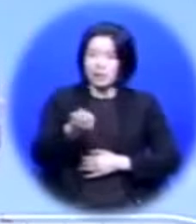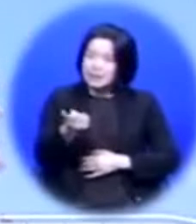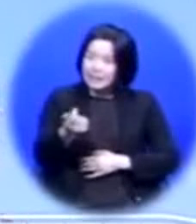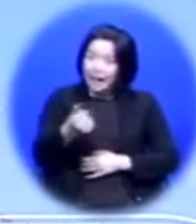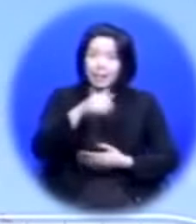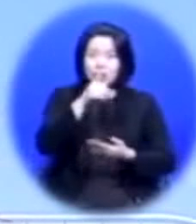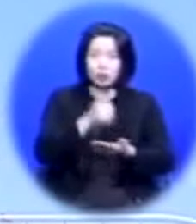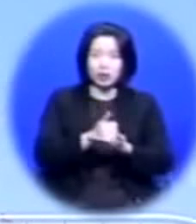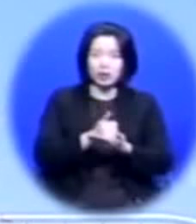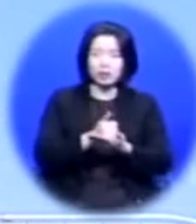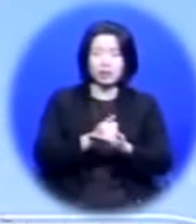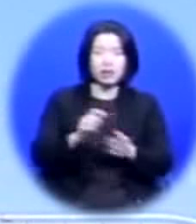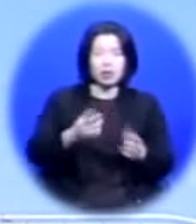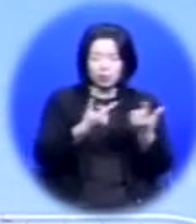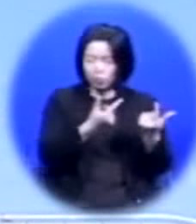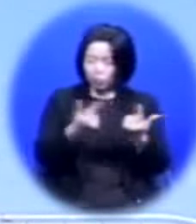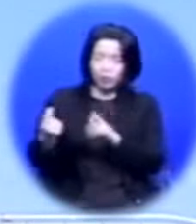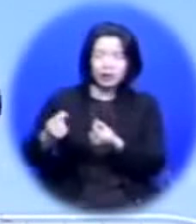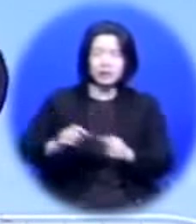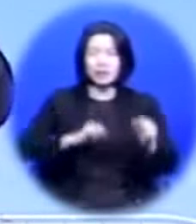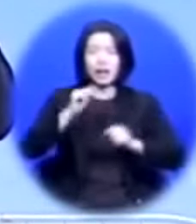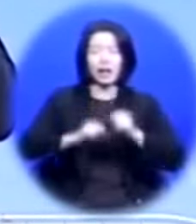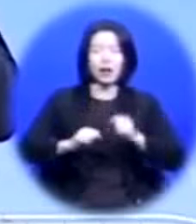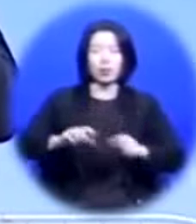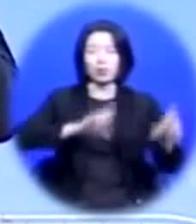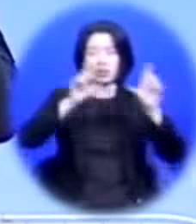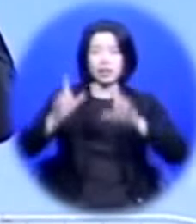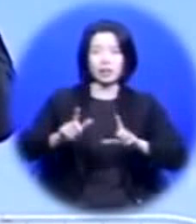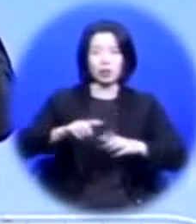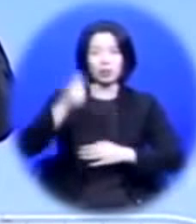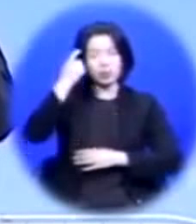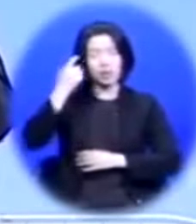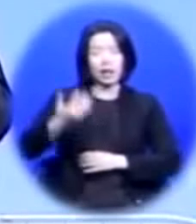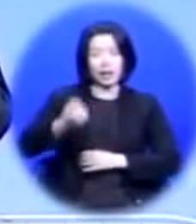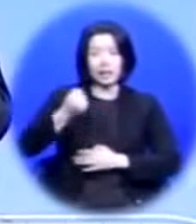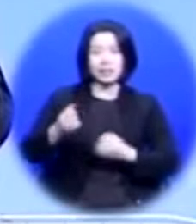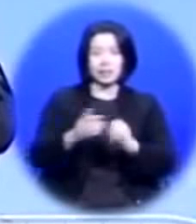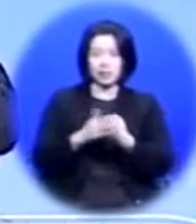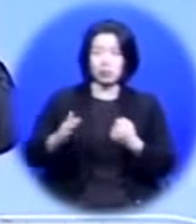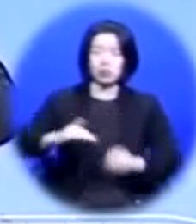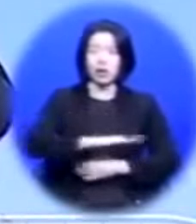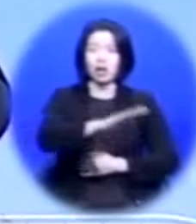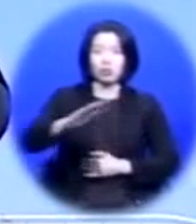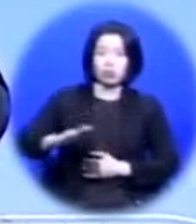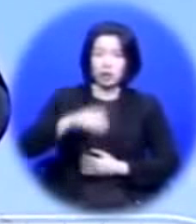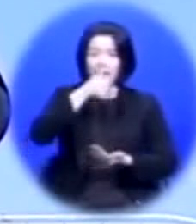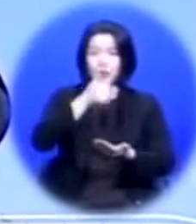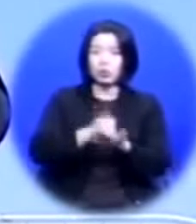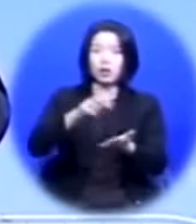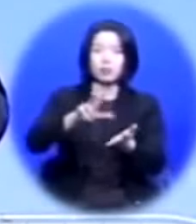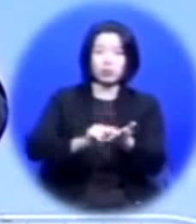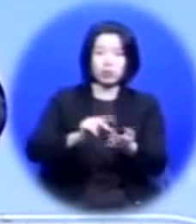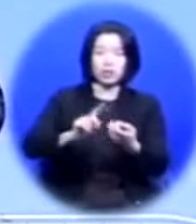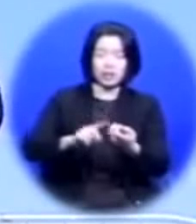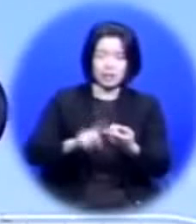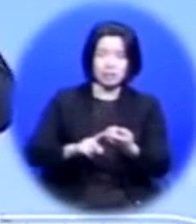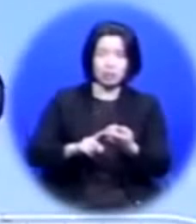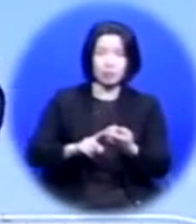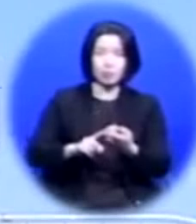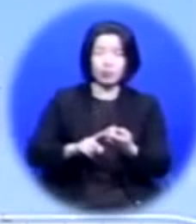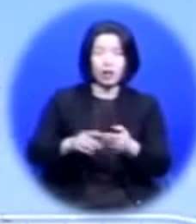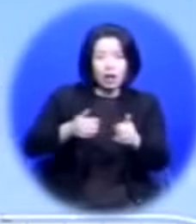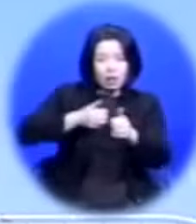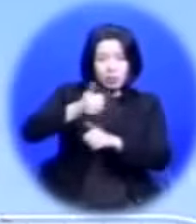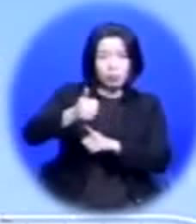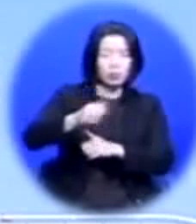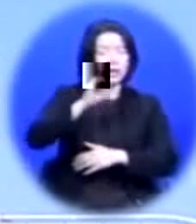어쩔 수 없이 짓고 사는 거지요 이렇게 생각을 하니까 우리가 죄 문제에 대해서 극복이